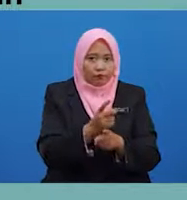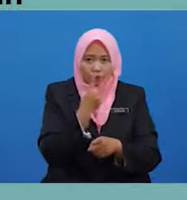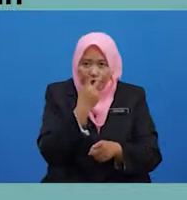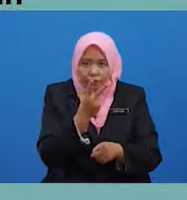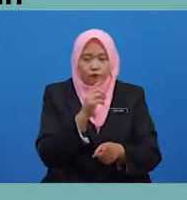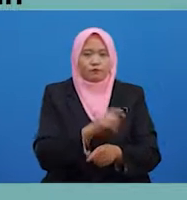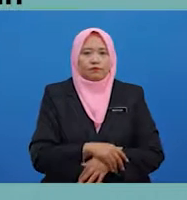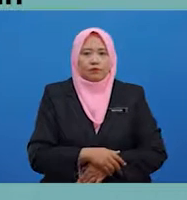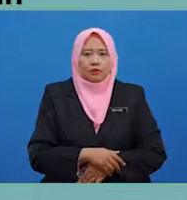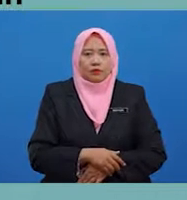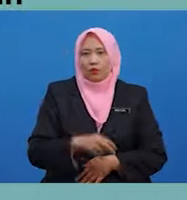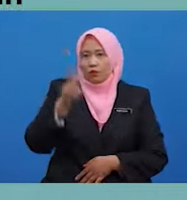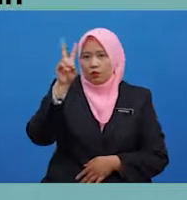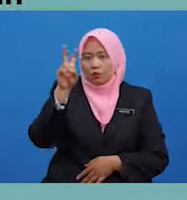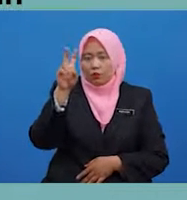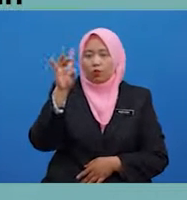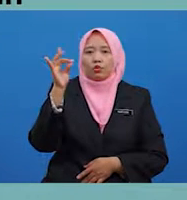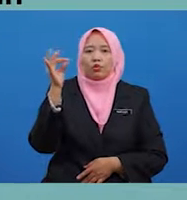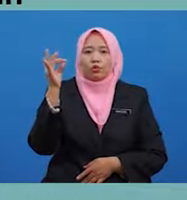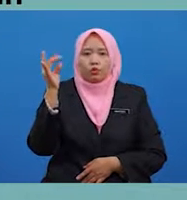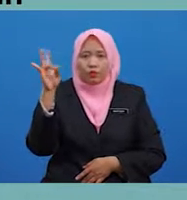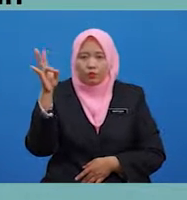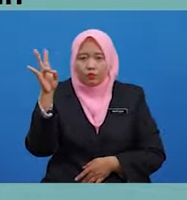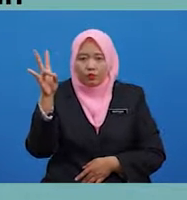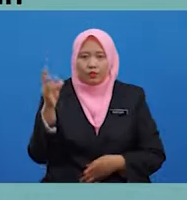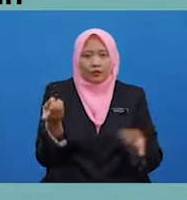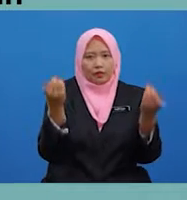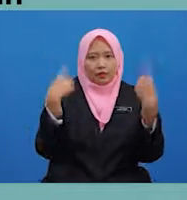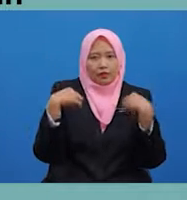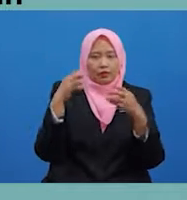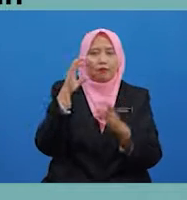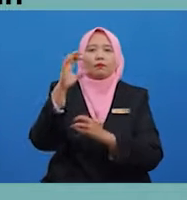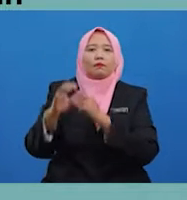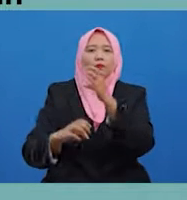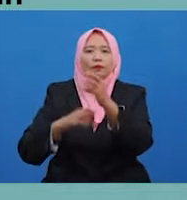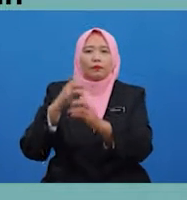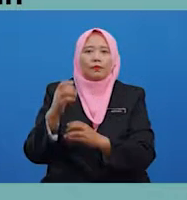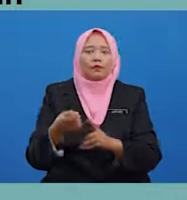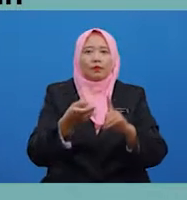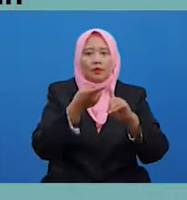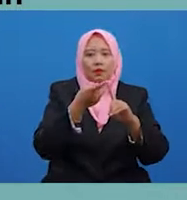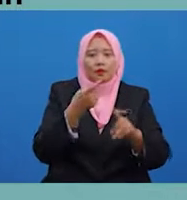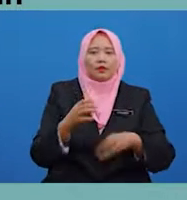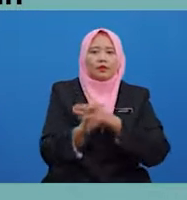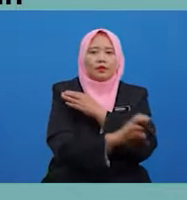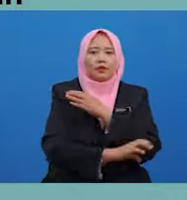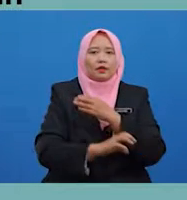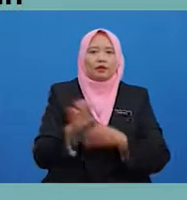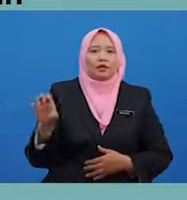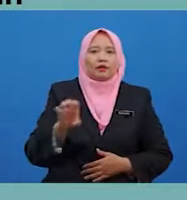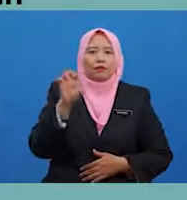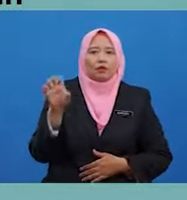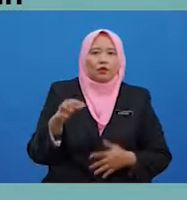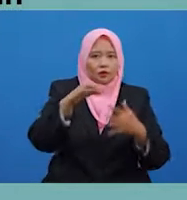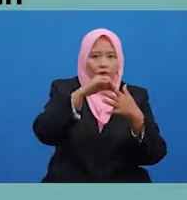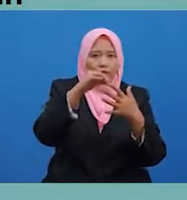Pada tahun 2017, kedatangan pelancong dari negara Eropah terpilih yang paling ramai adalah